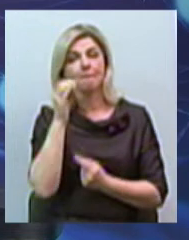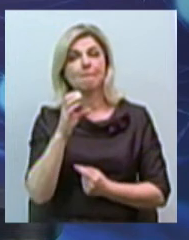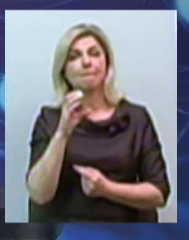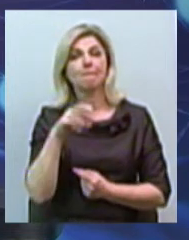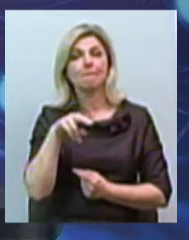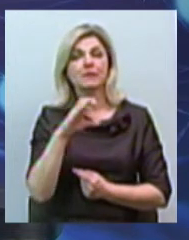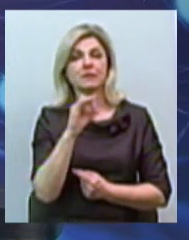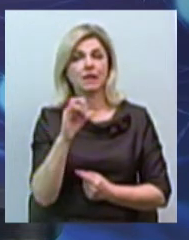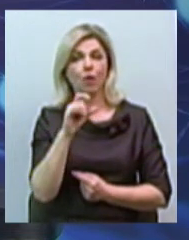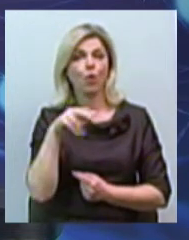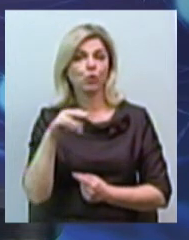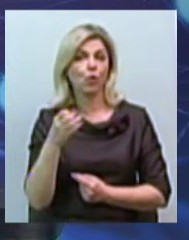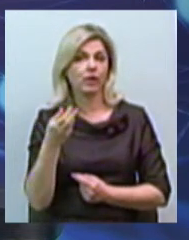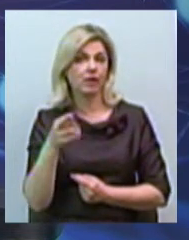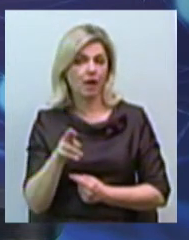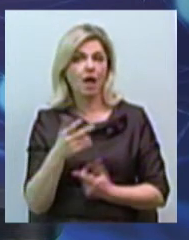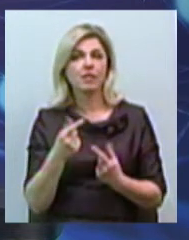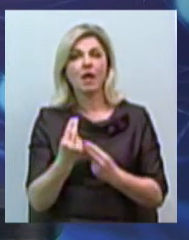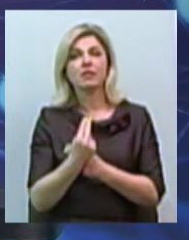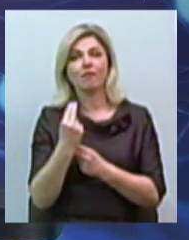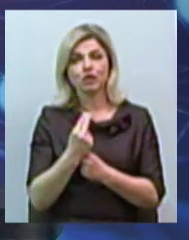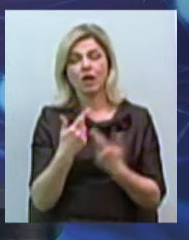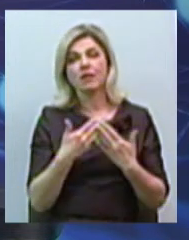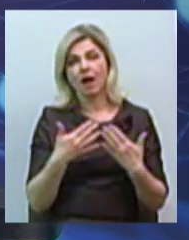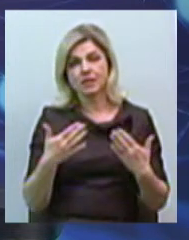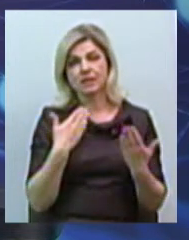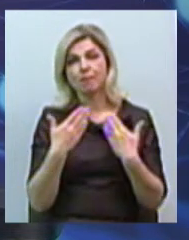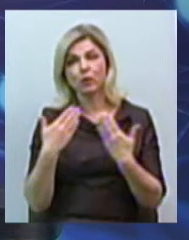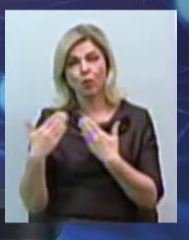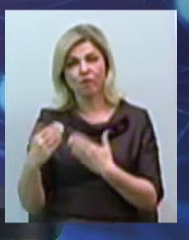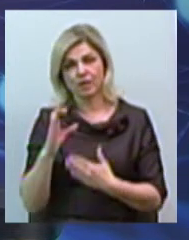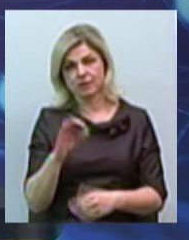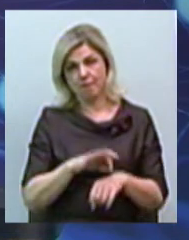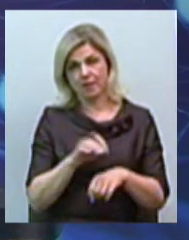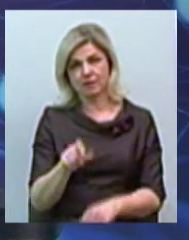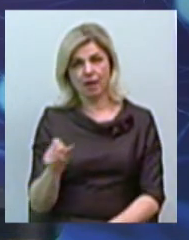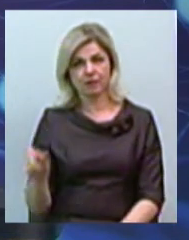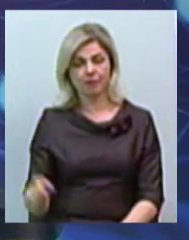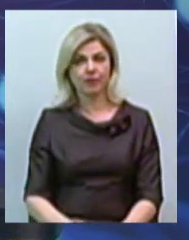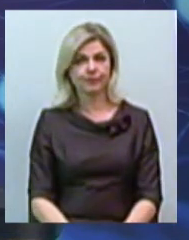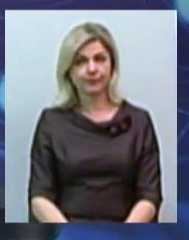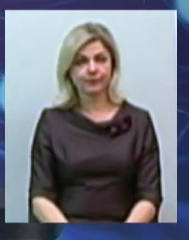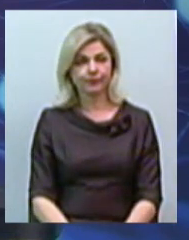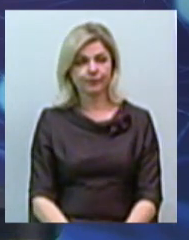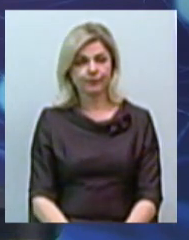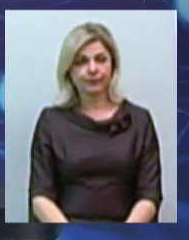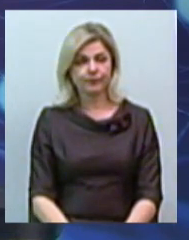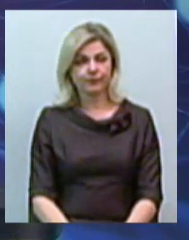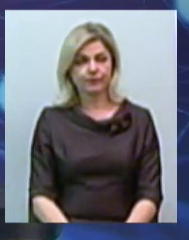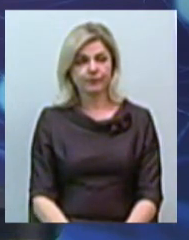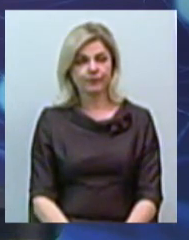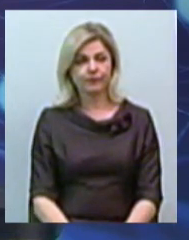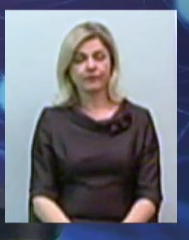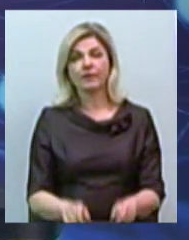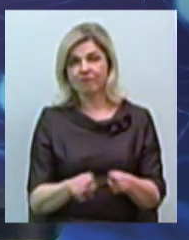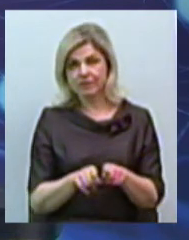різних прийомів спілкування з пацієнтами. Тобто, все ж таки, лікар,